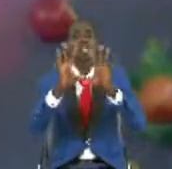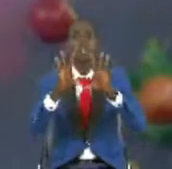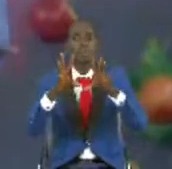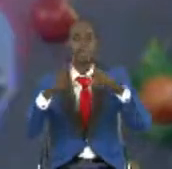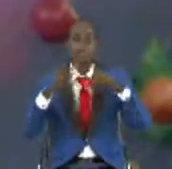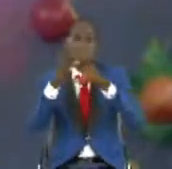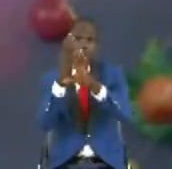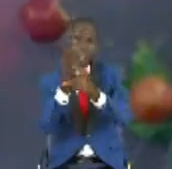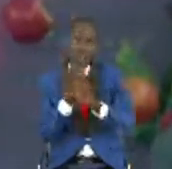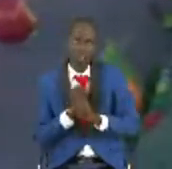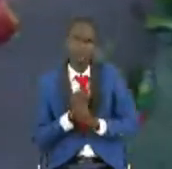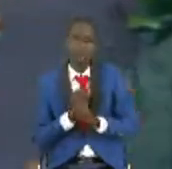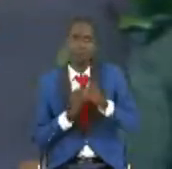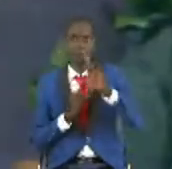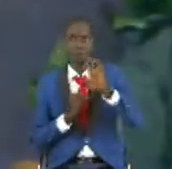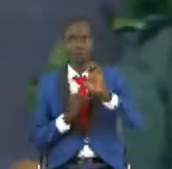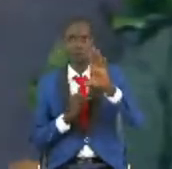fait pour